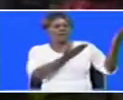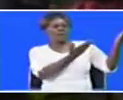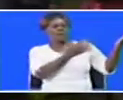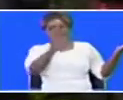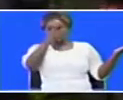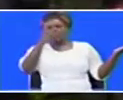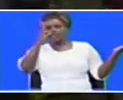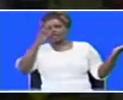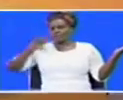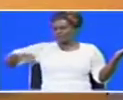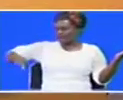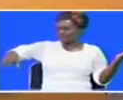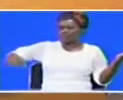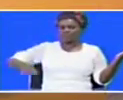Nyeri.